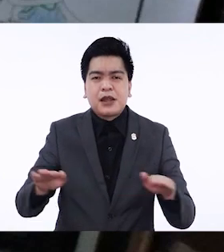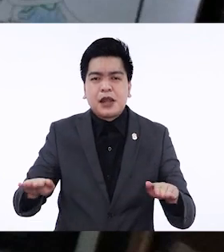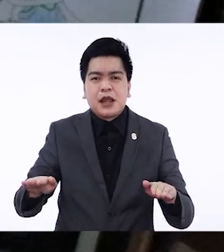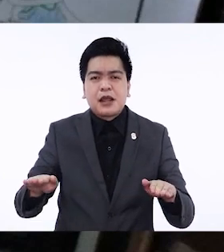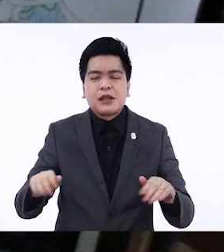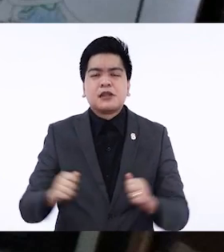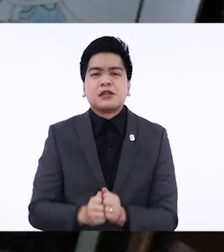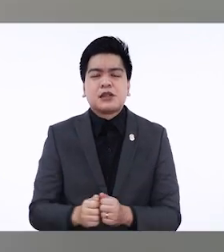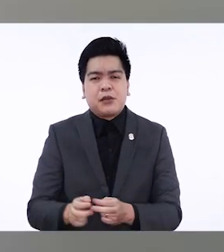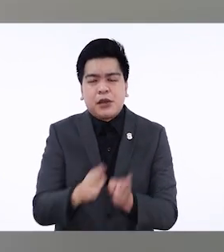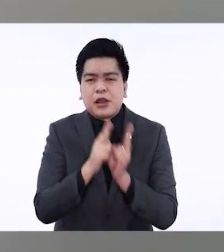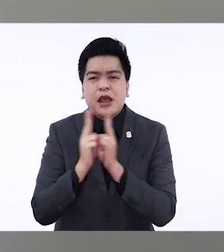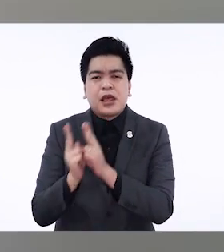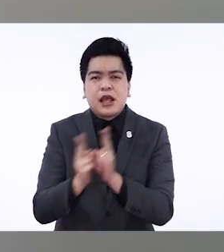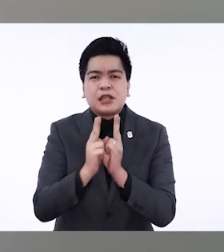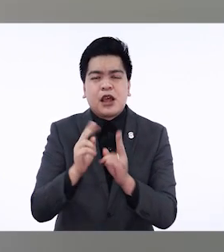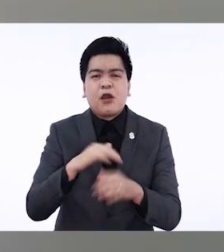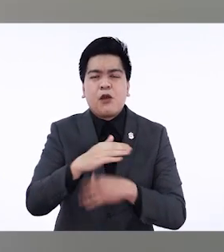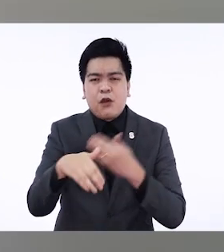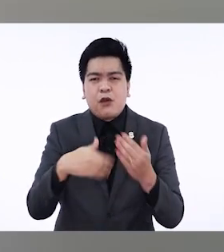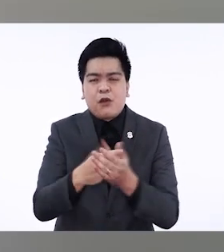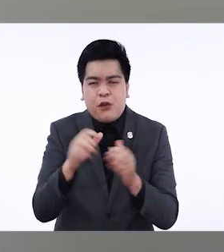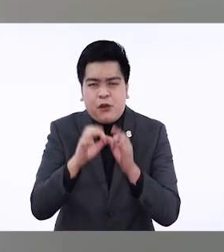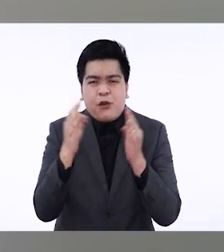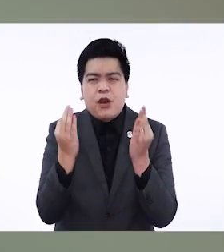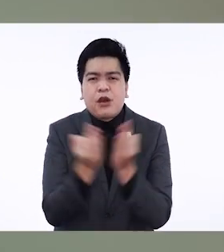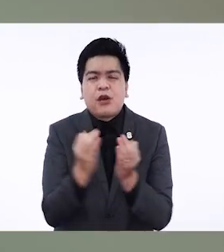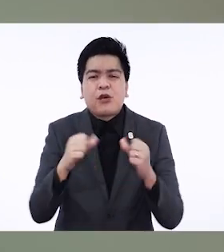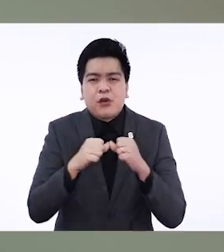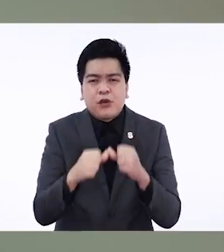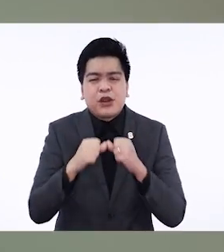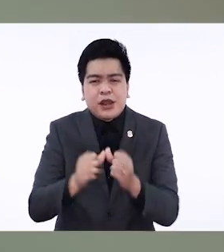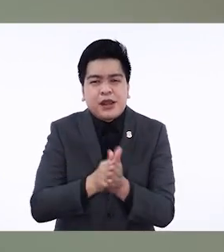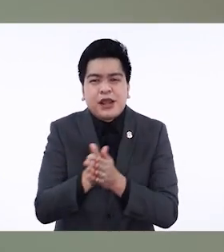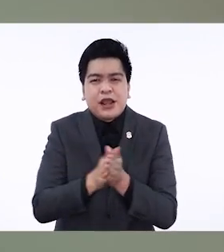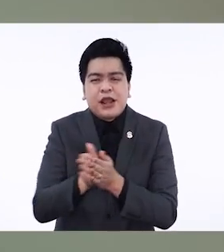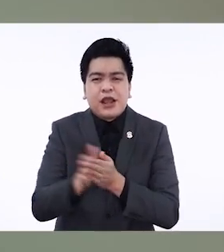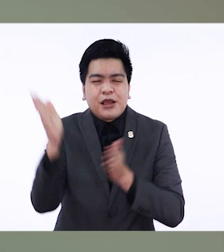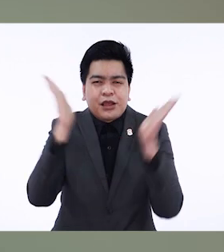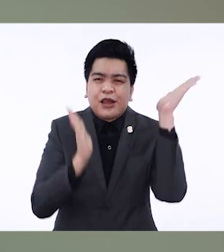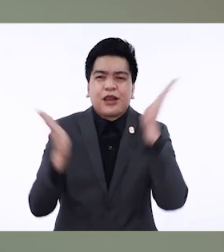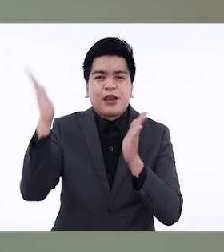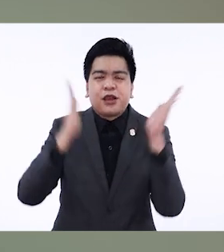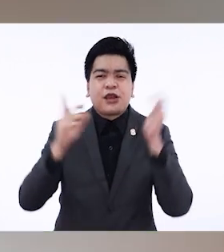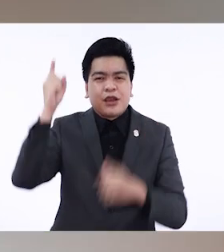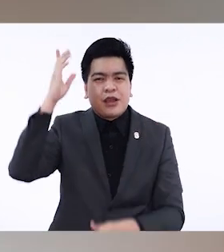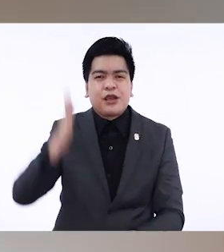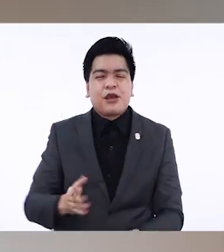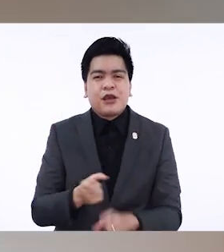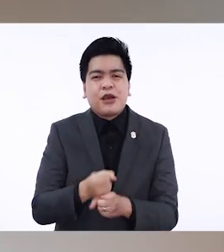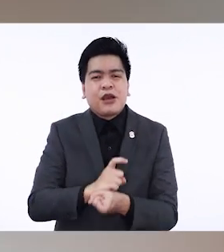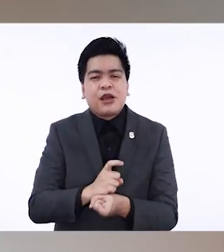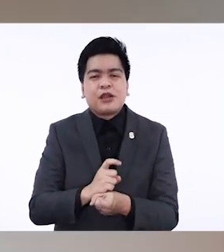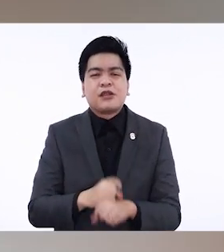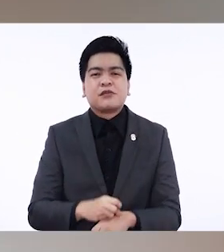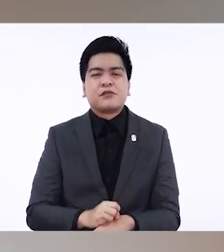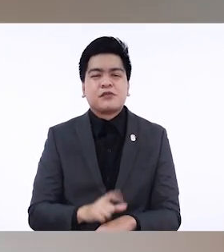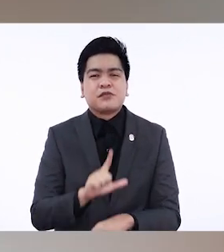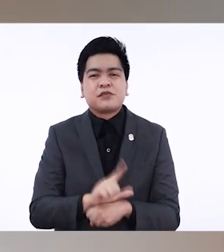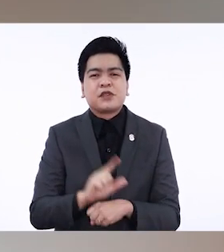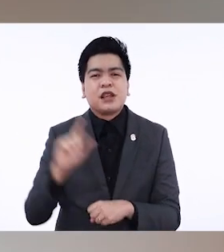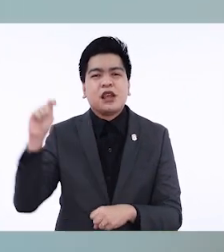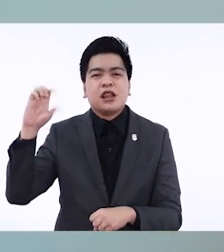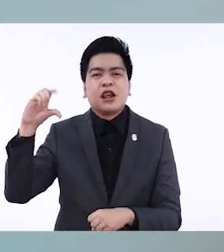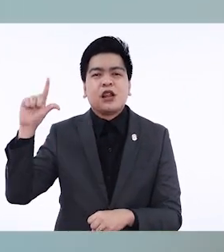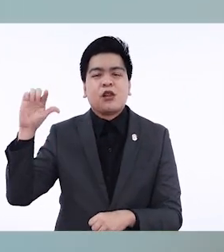mga anak upang ang buong sabahayan ay makapamalagi sa masiglang paglilingkod sa Panginoong Diyos. Mula po rito sa lokal ng